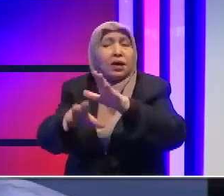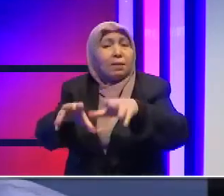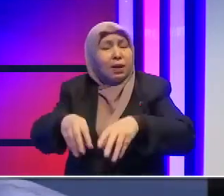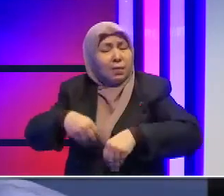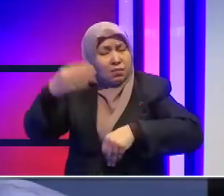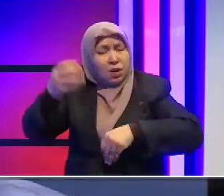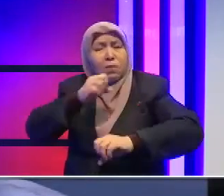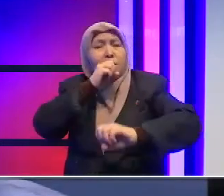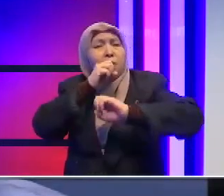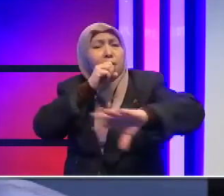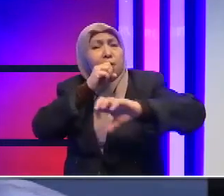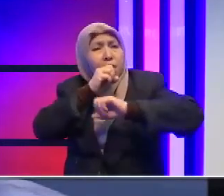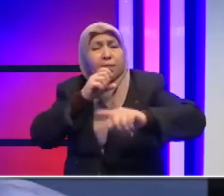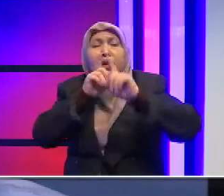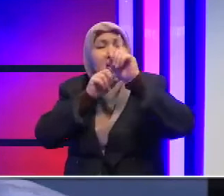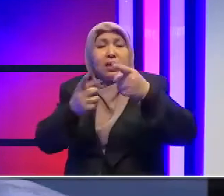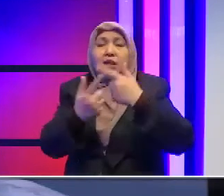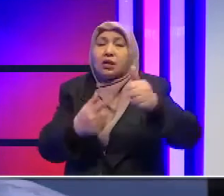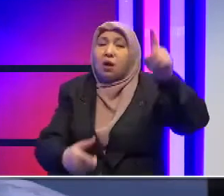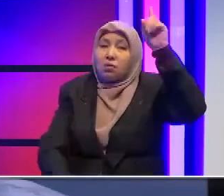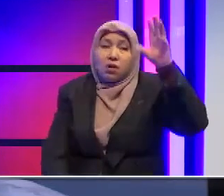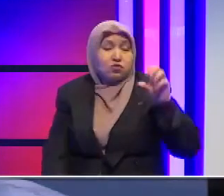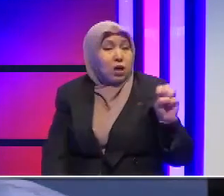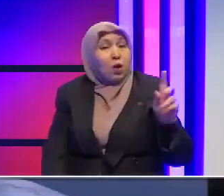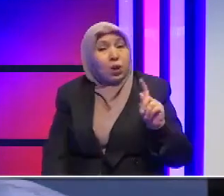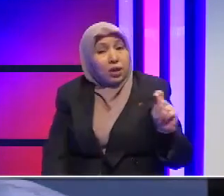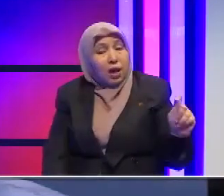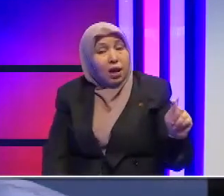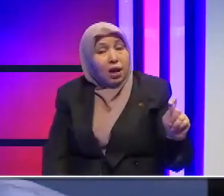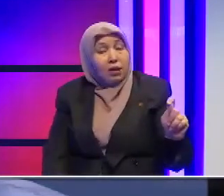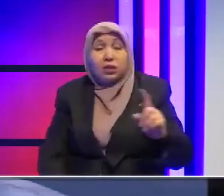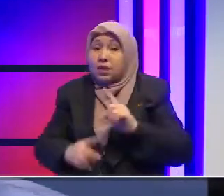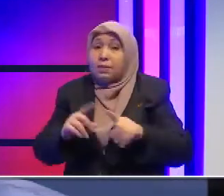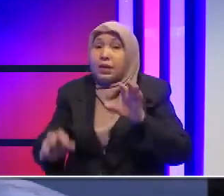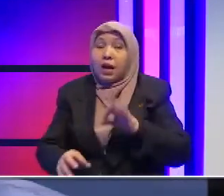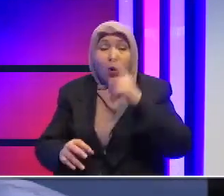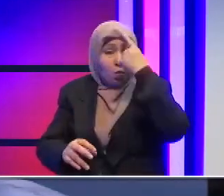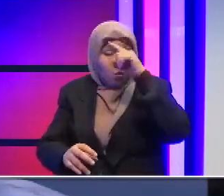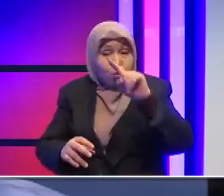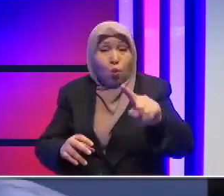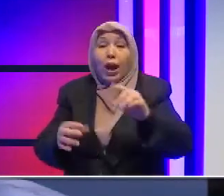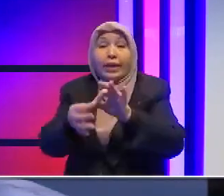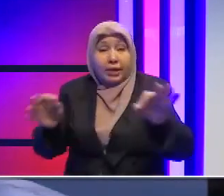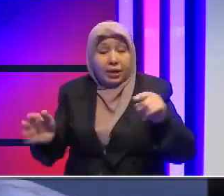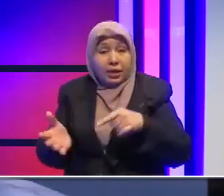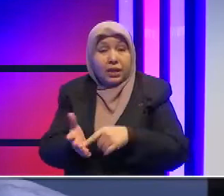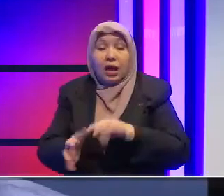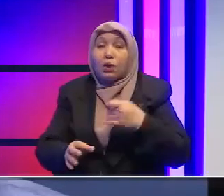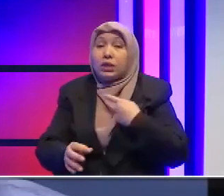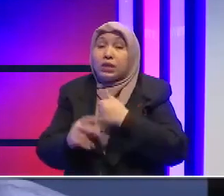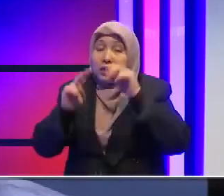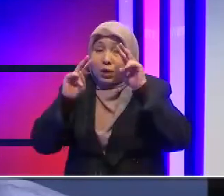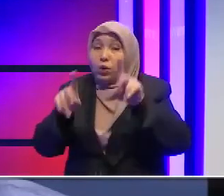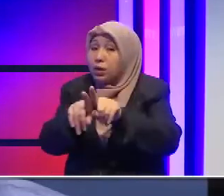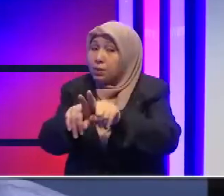Nabi Ibrahim dengan perintah daripada Allah Subhanahu Wa Taala. Tetapi kalau untuk konteks ayat ni, kalau kita lihat